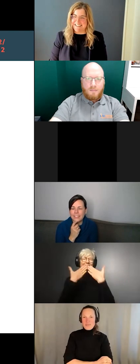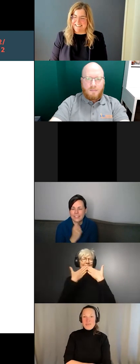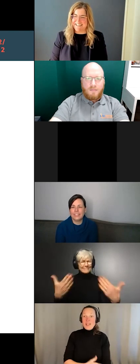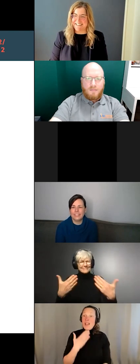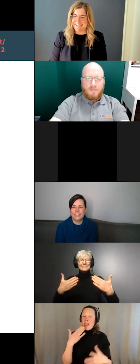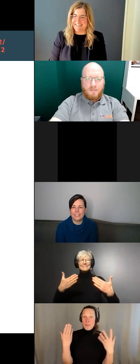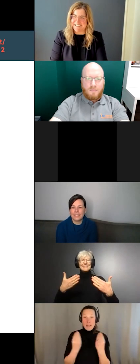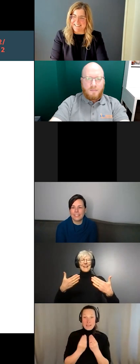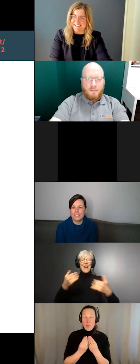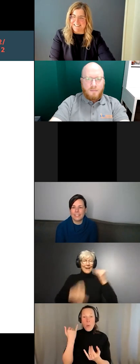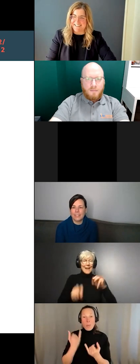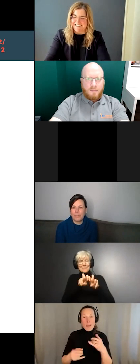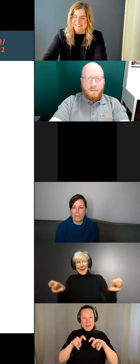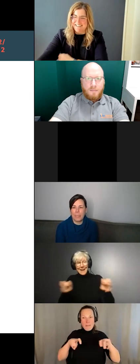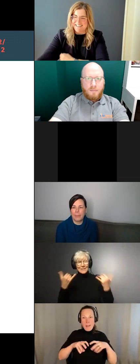d'aujourd'hui.